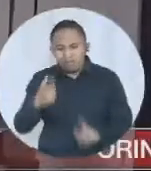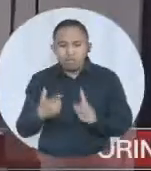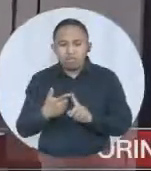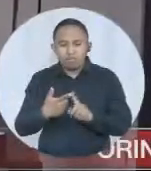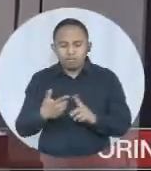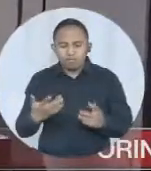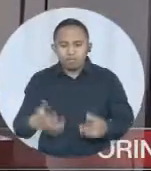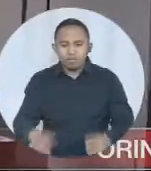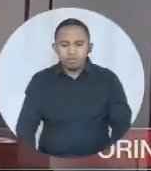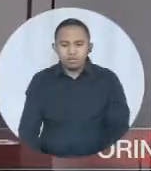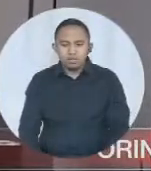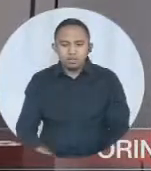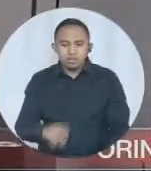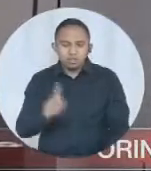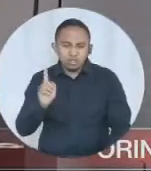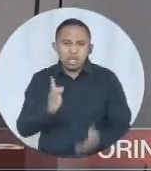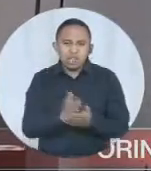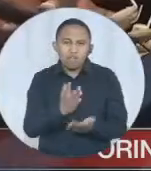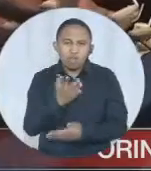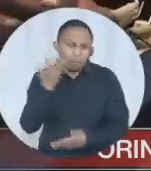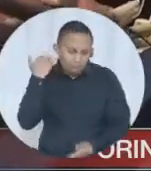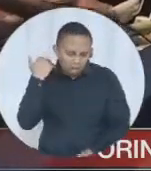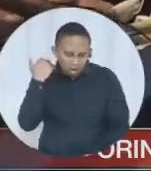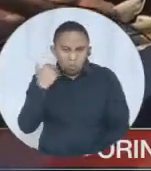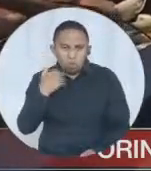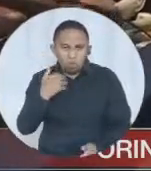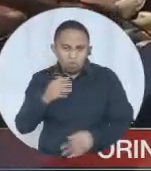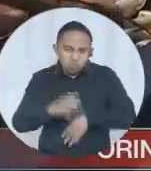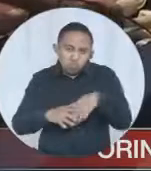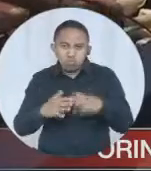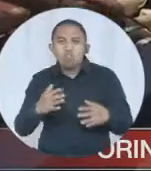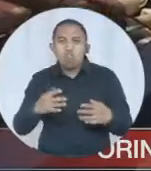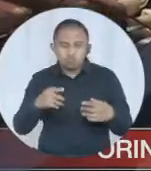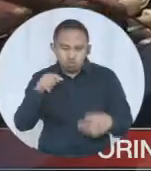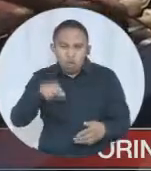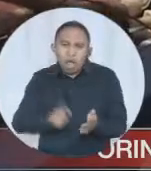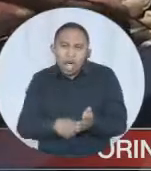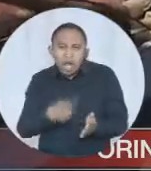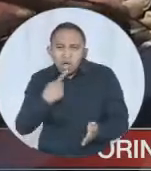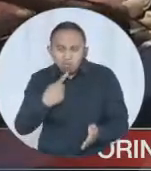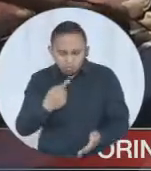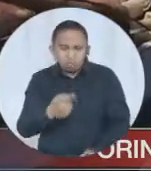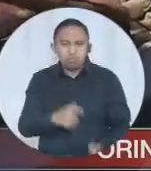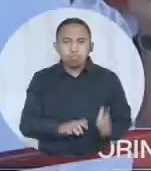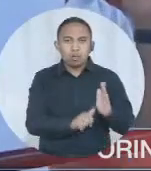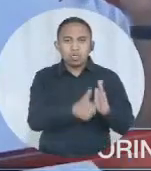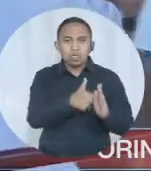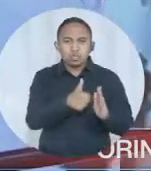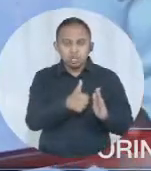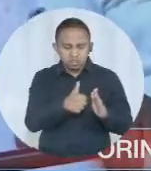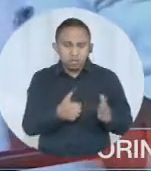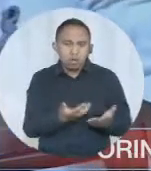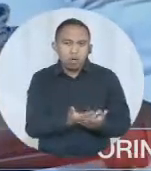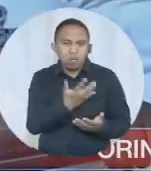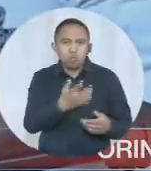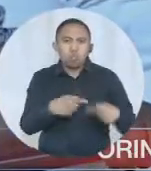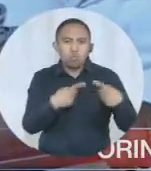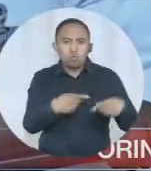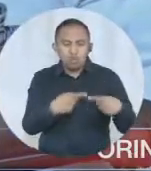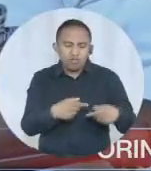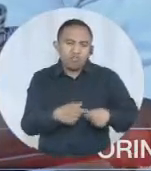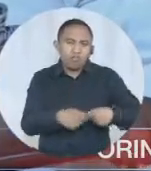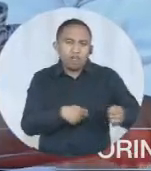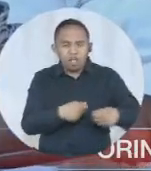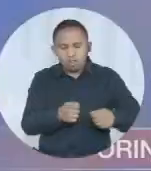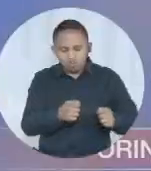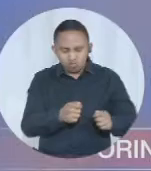raha efa antaonany maro no nananganana azy. Tonga nitsidika izany taty an-toerana ny ministry ny fampiroboroboana ny indostria sy ny varotra